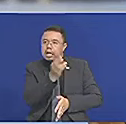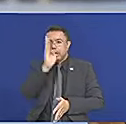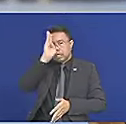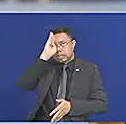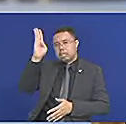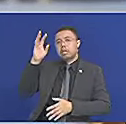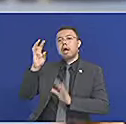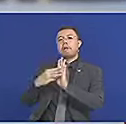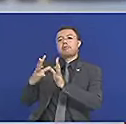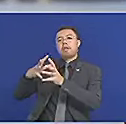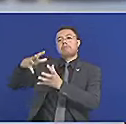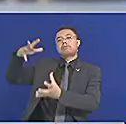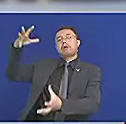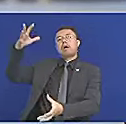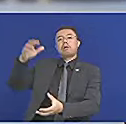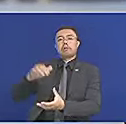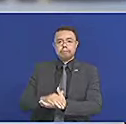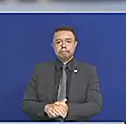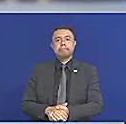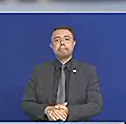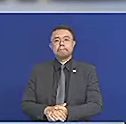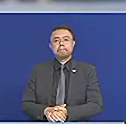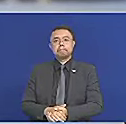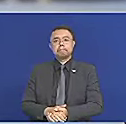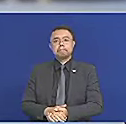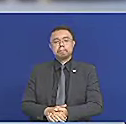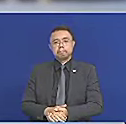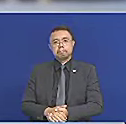dalam perkara yang besar.